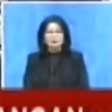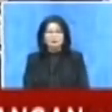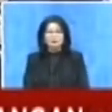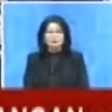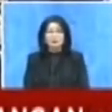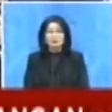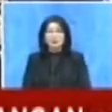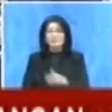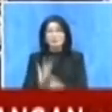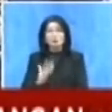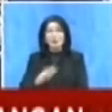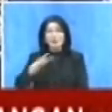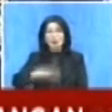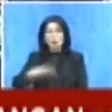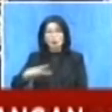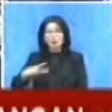Pertumbuhan ekonomi